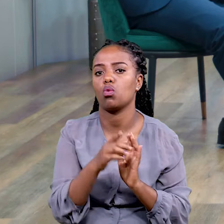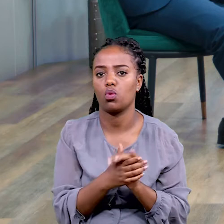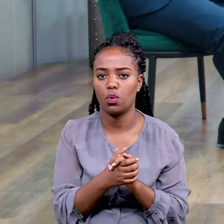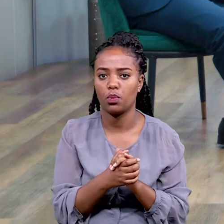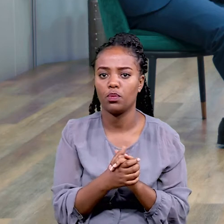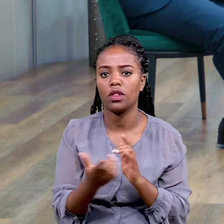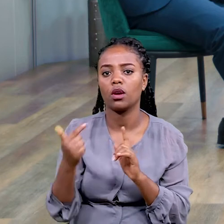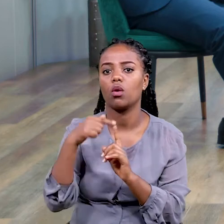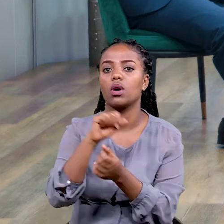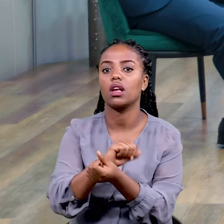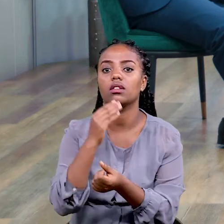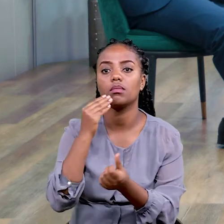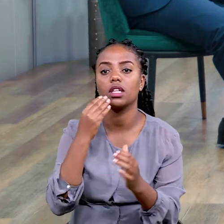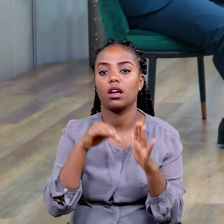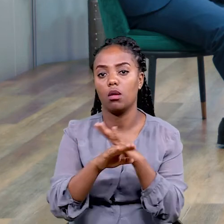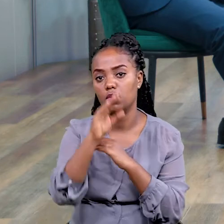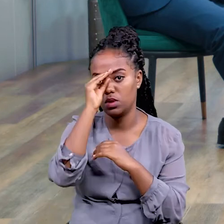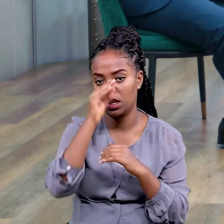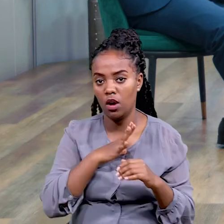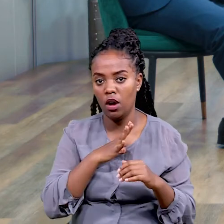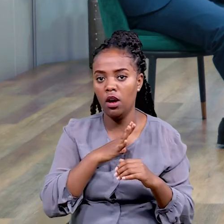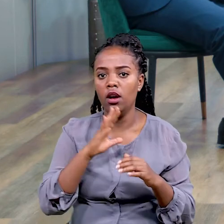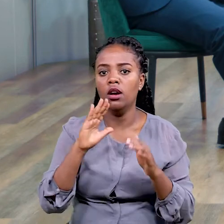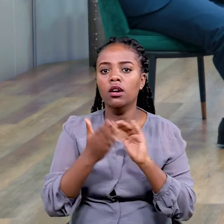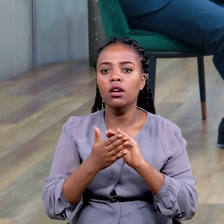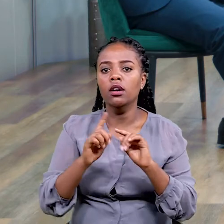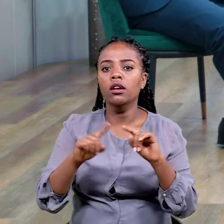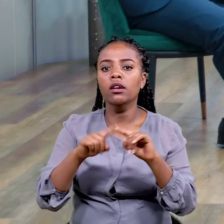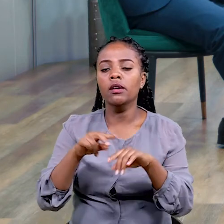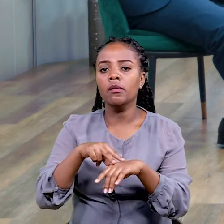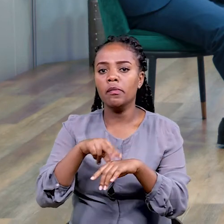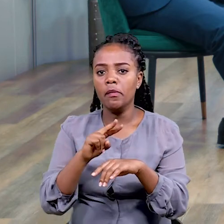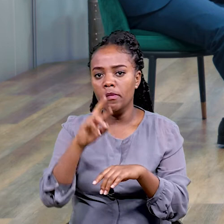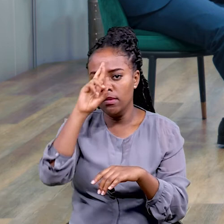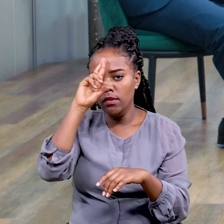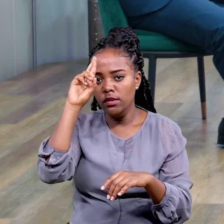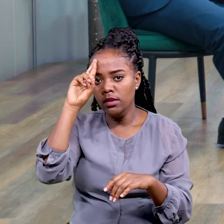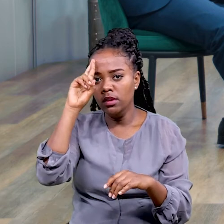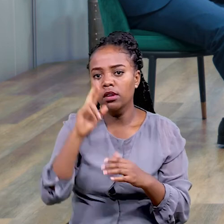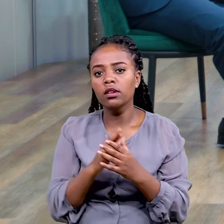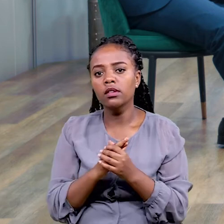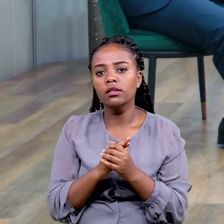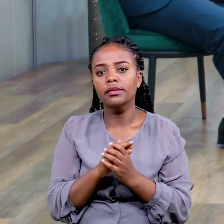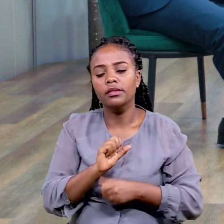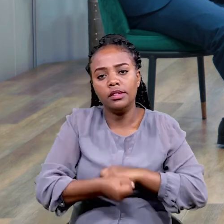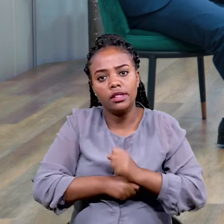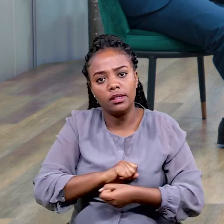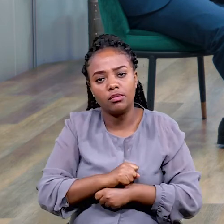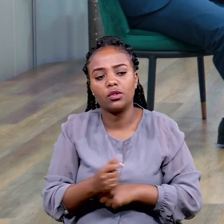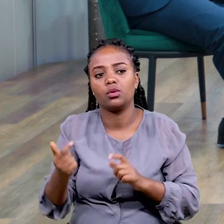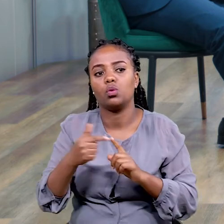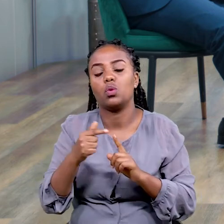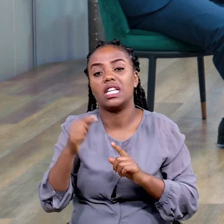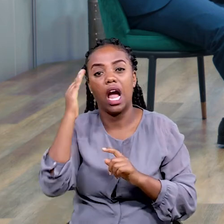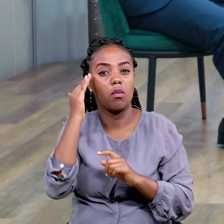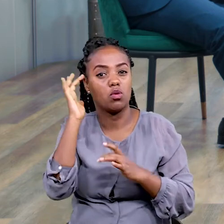በመሆኑ ነው። ወደ ማረሚያ ቤት ውስጥ የገቡ ሰዎችም ቢሆኑ በተለያየ መነሻ ምክንያቶች በጭንቀት